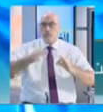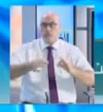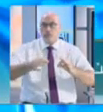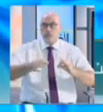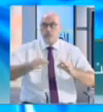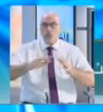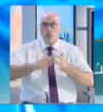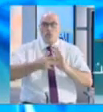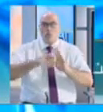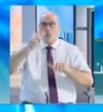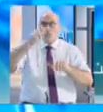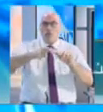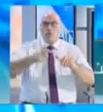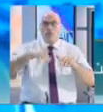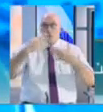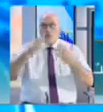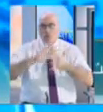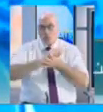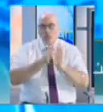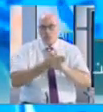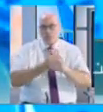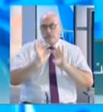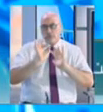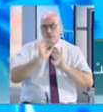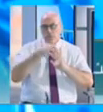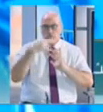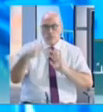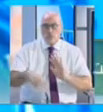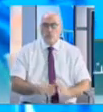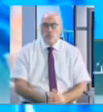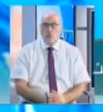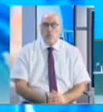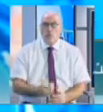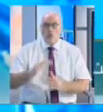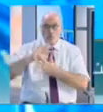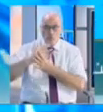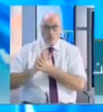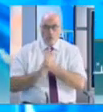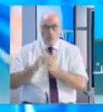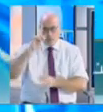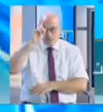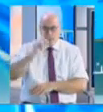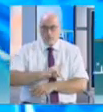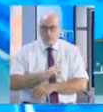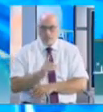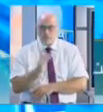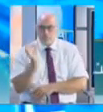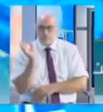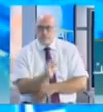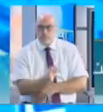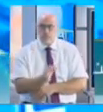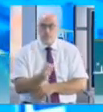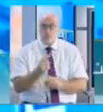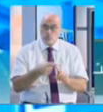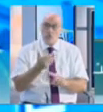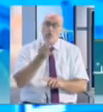كل من يكشف عنه التحقيق لجنايات وضع النار عمدا في الغابات، الحريق العمدي المؤدي لوفاة